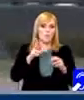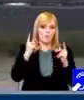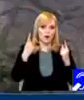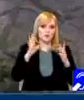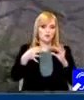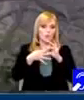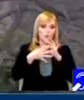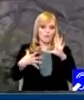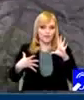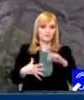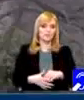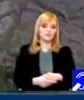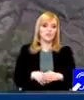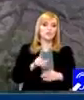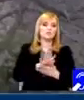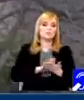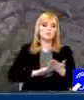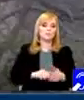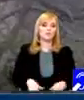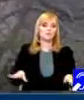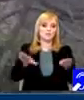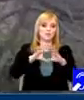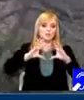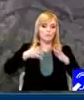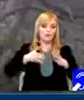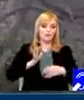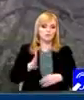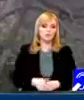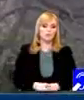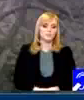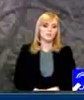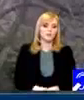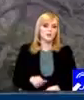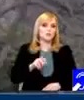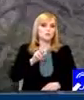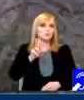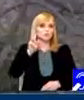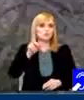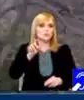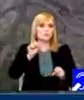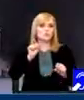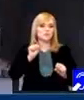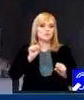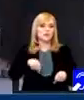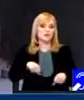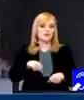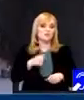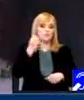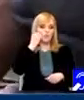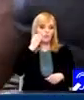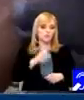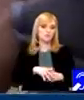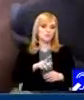care ar putea fi consecințele acestuia la nivel global? Păi nu știu ce poate face Moscova în afară de